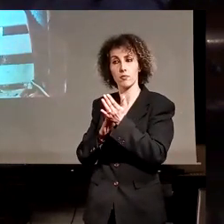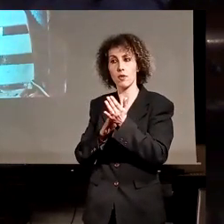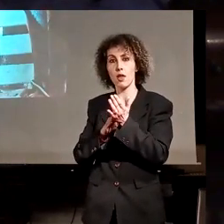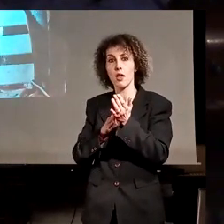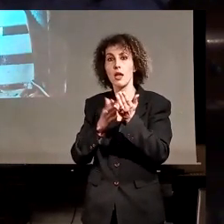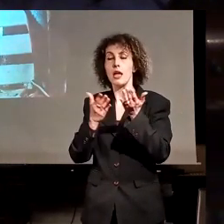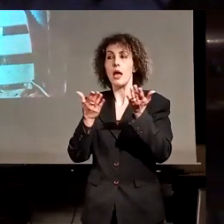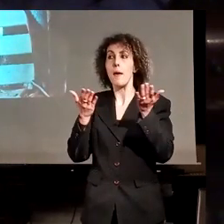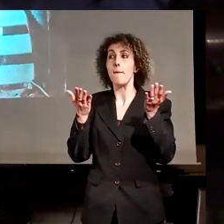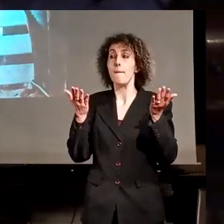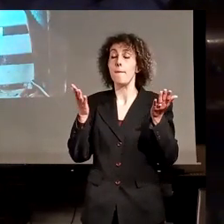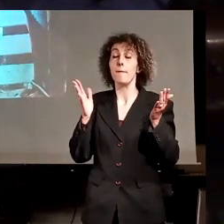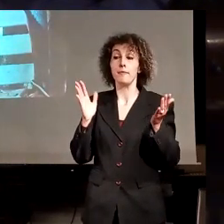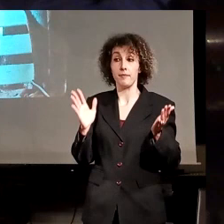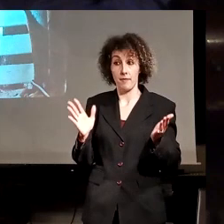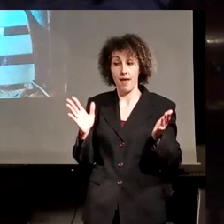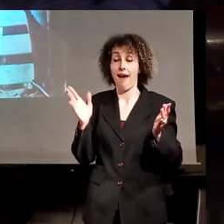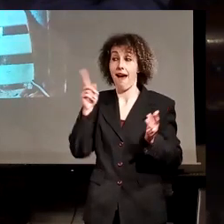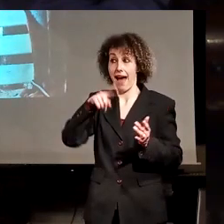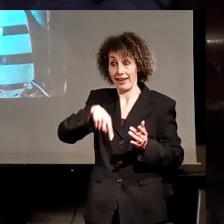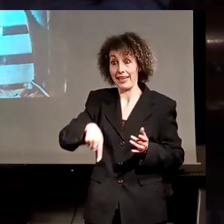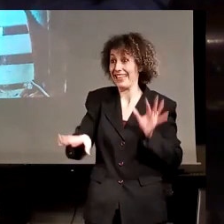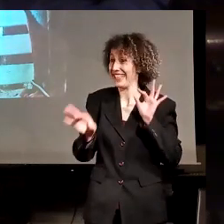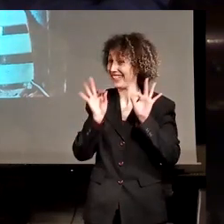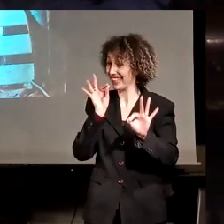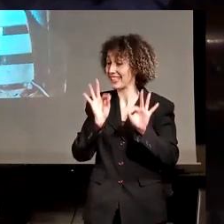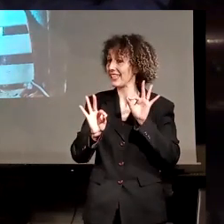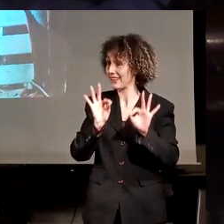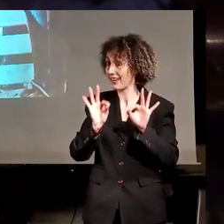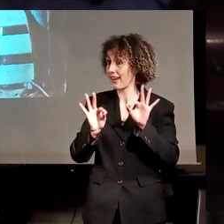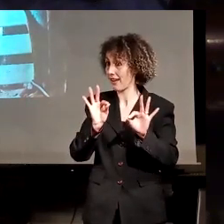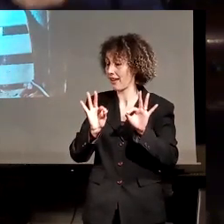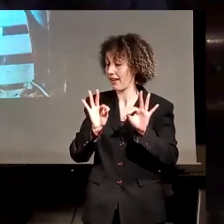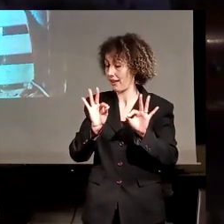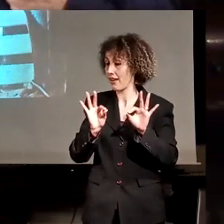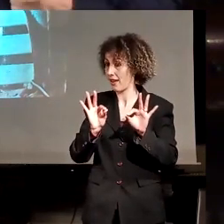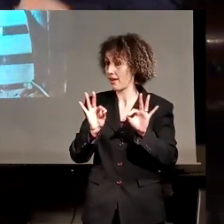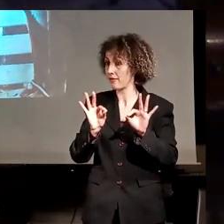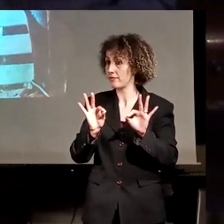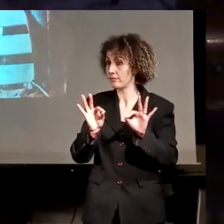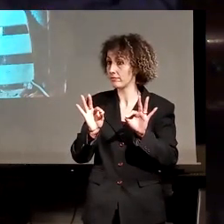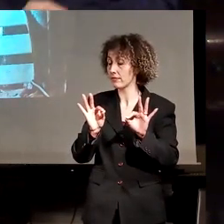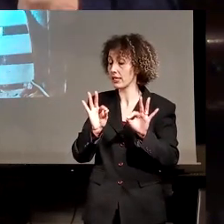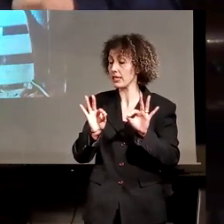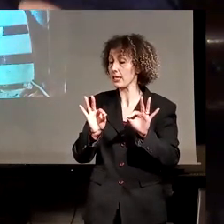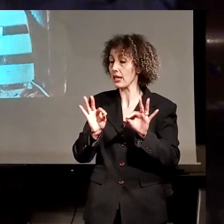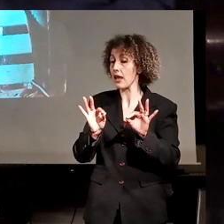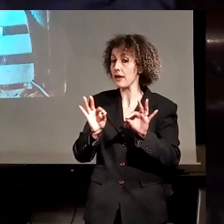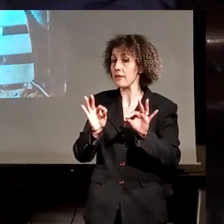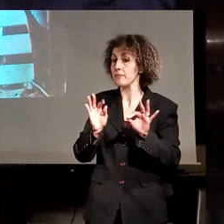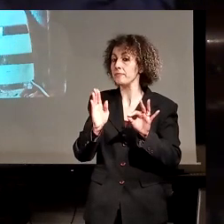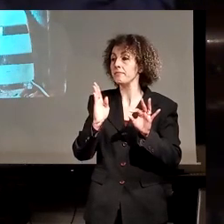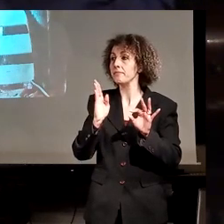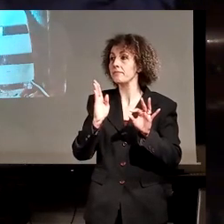ma ricevuto anche diverse critiche autorevoli di recente mi avevano chiesto un articolo